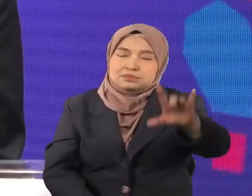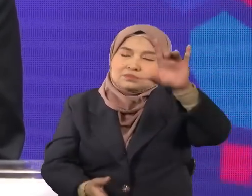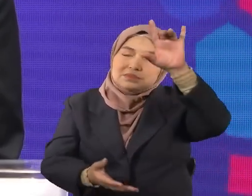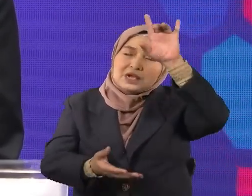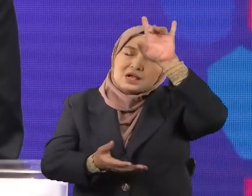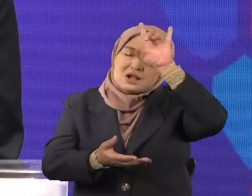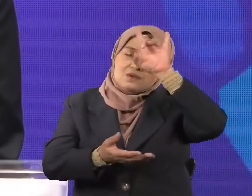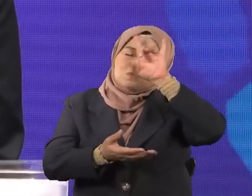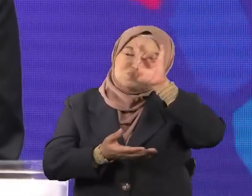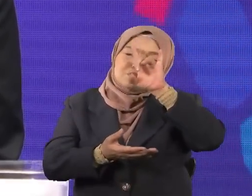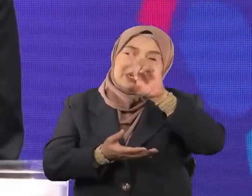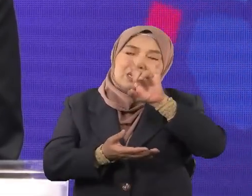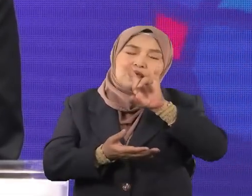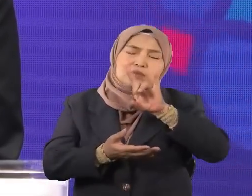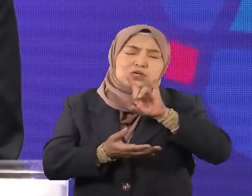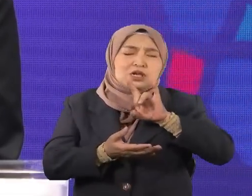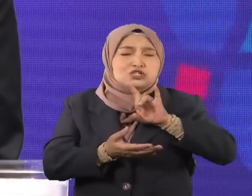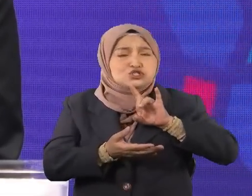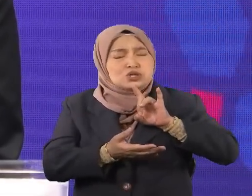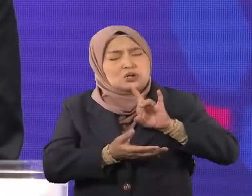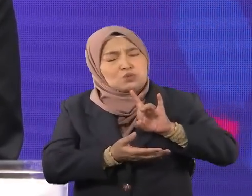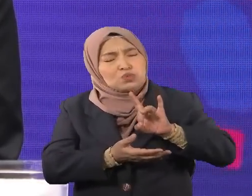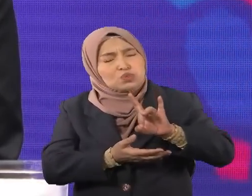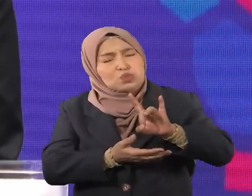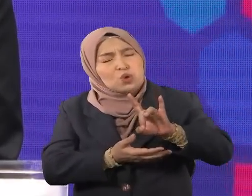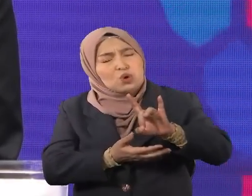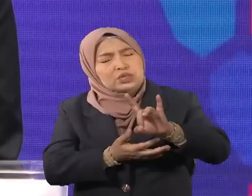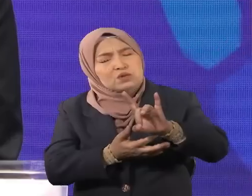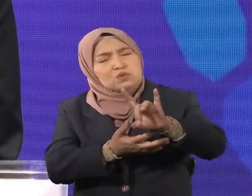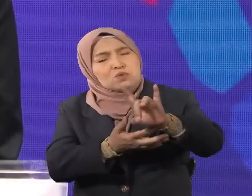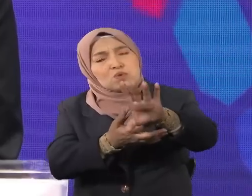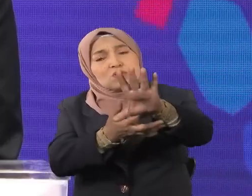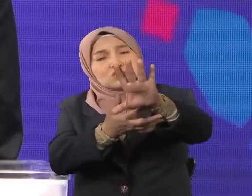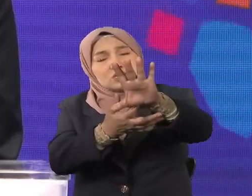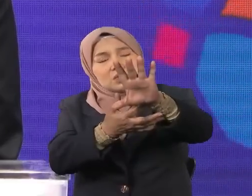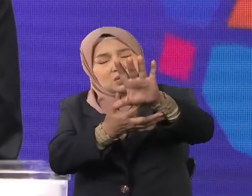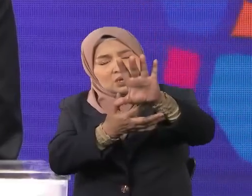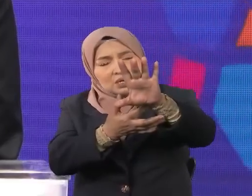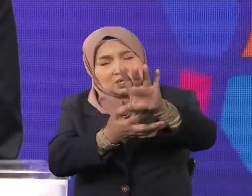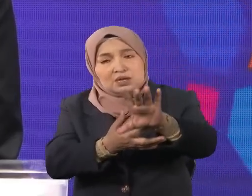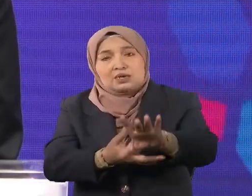أعوذ بالله من الشيطان الرجيم